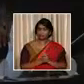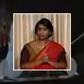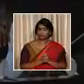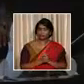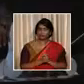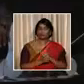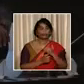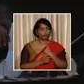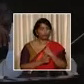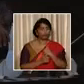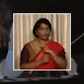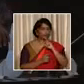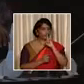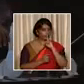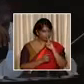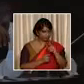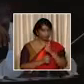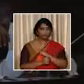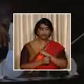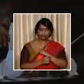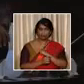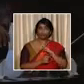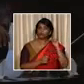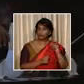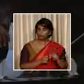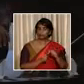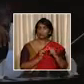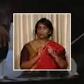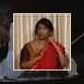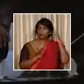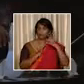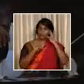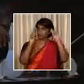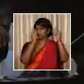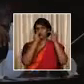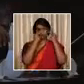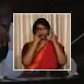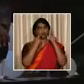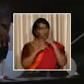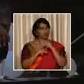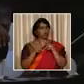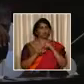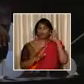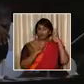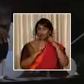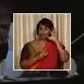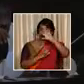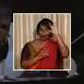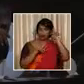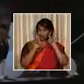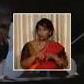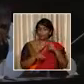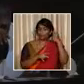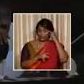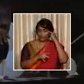சொல்ல விரும்புகிறேன். இன்று உலகம் கூட திரும்பி பார்க்க முனைப்பு காட்டுகிறது, உலகத்தில் இருக்கிறவர்கள் இதனை சிந்திக்க தலைப்பட்டிருக்கிறார்கள். இலங்கையினுடைய